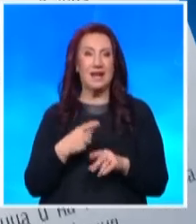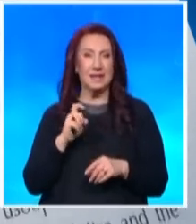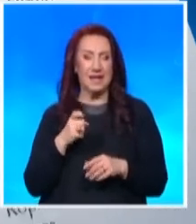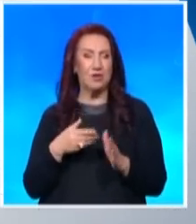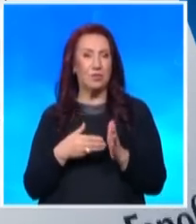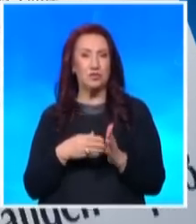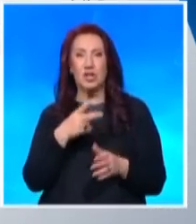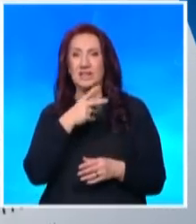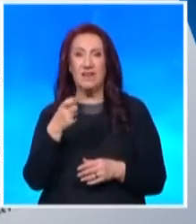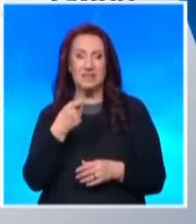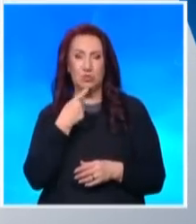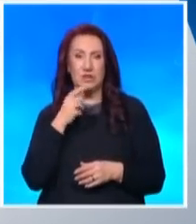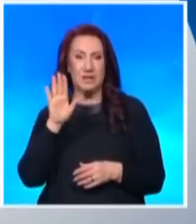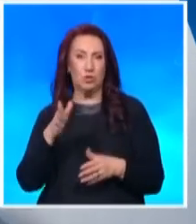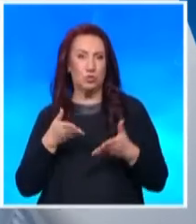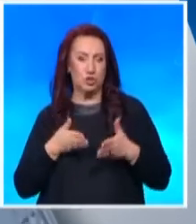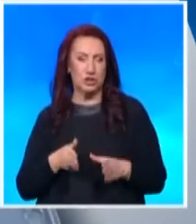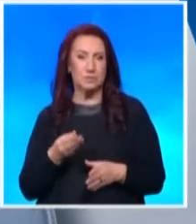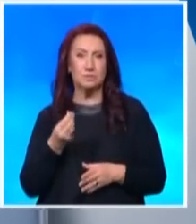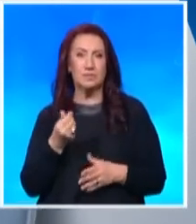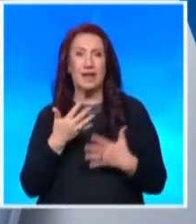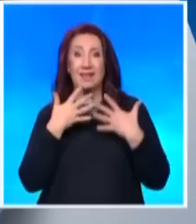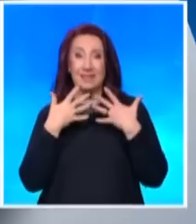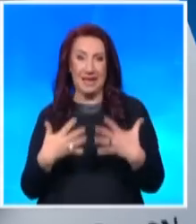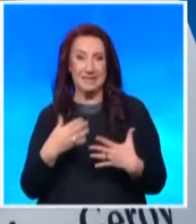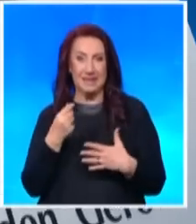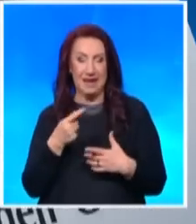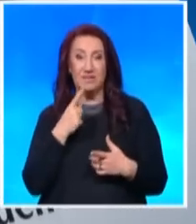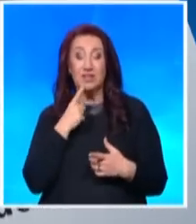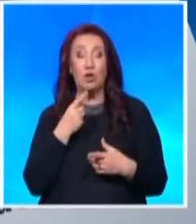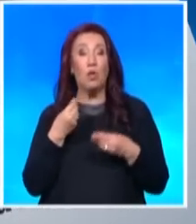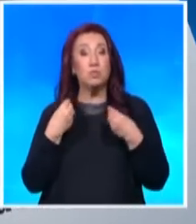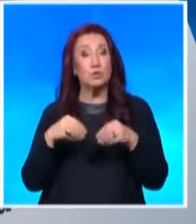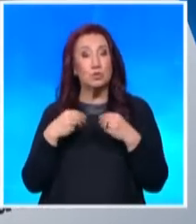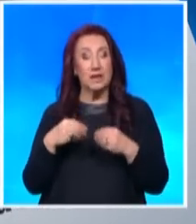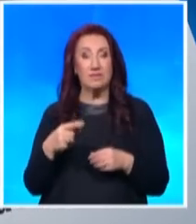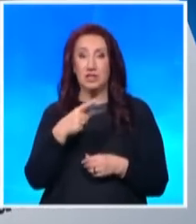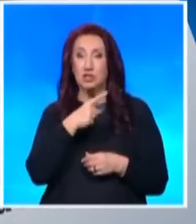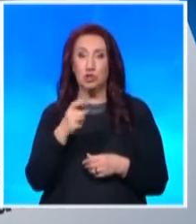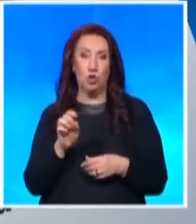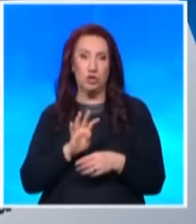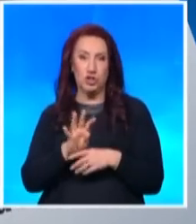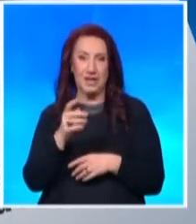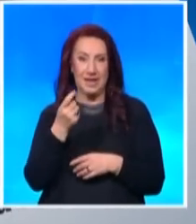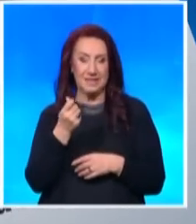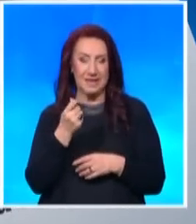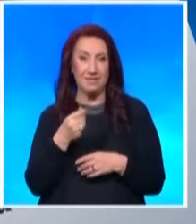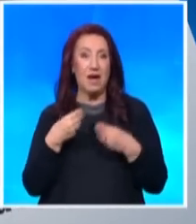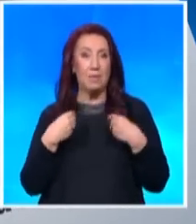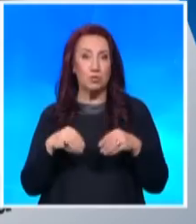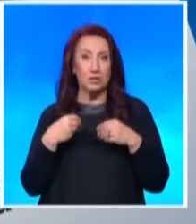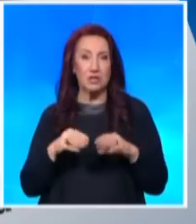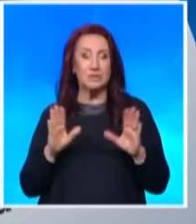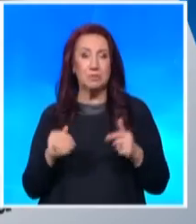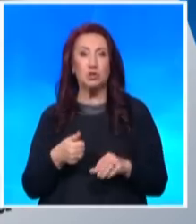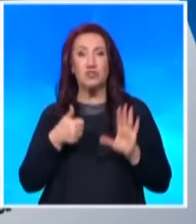години от рождението му. Стойността ѝ е 10 лева, но цената на която ще се продава е 114 лева. Продажбата започва